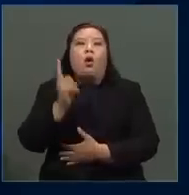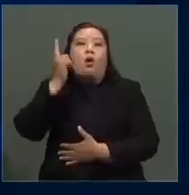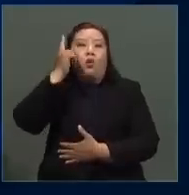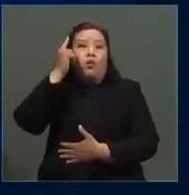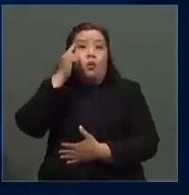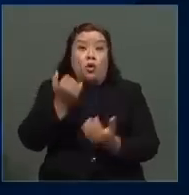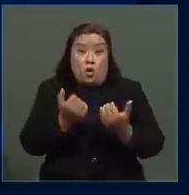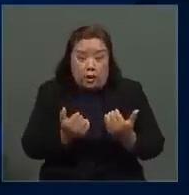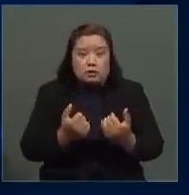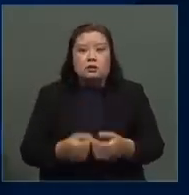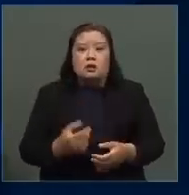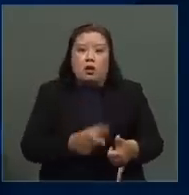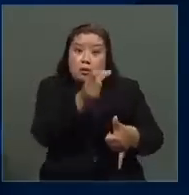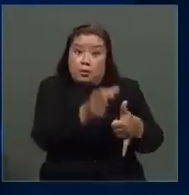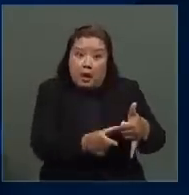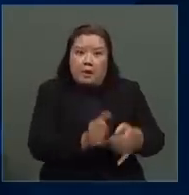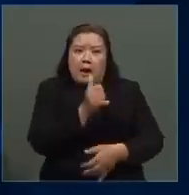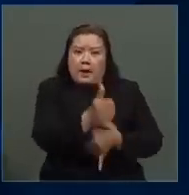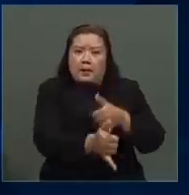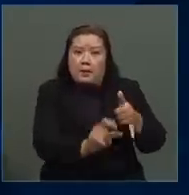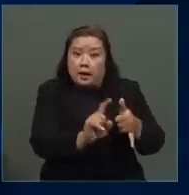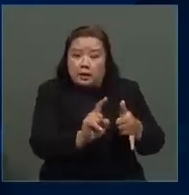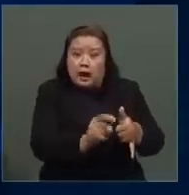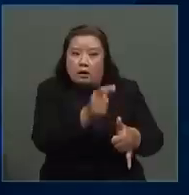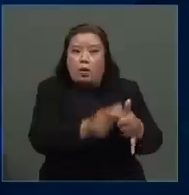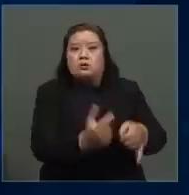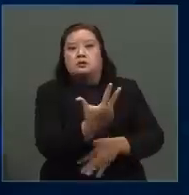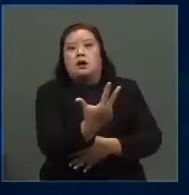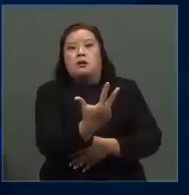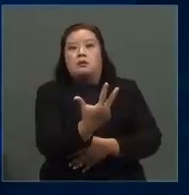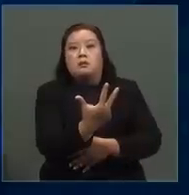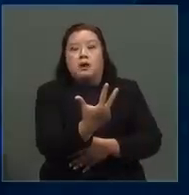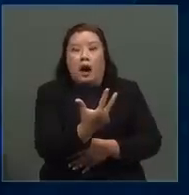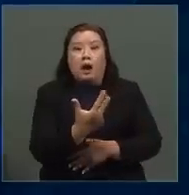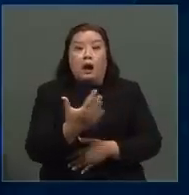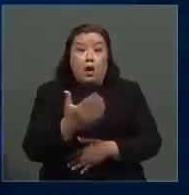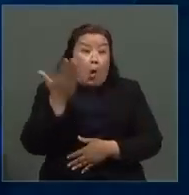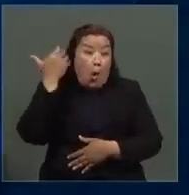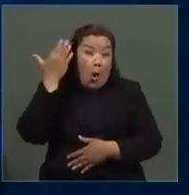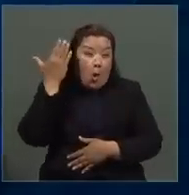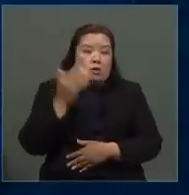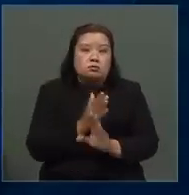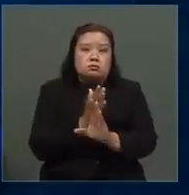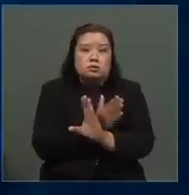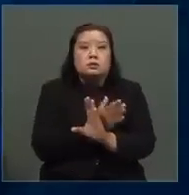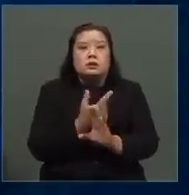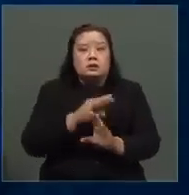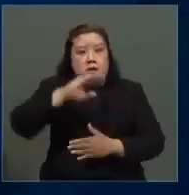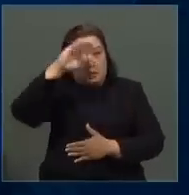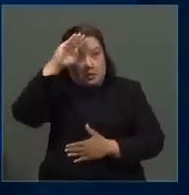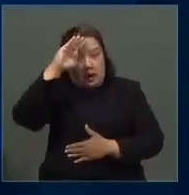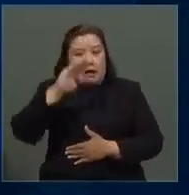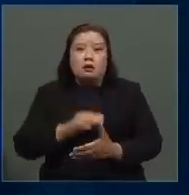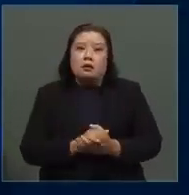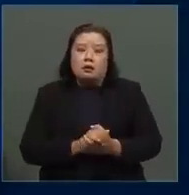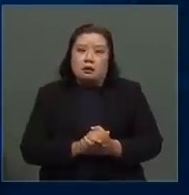ของผู้เสียชีวิตทั้งสามท่านนะคะพบว่าในขณะที่มีการเจ็บป่วยก็อาการในตอนแรก